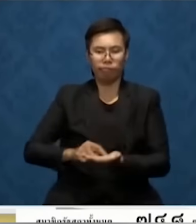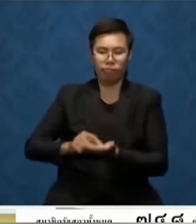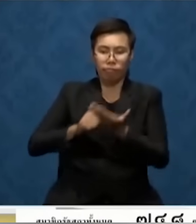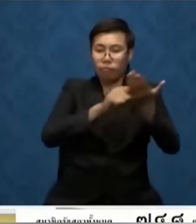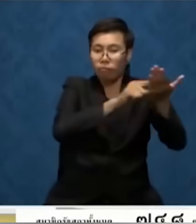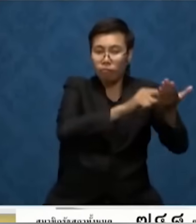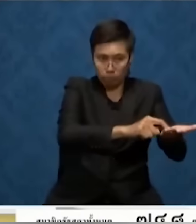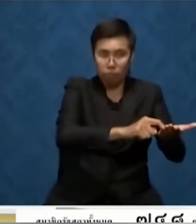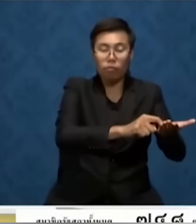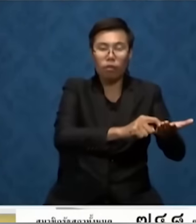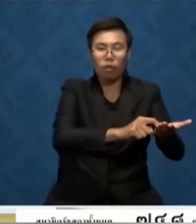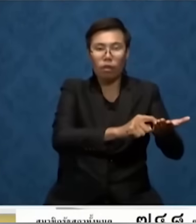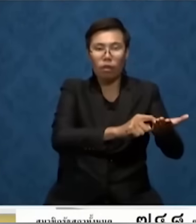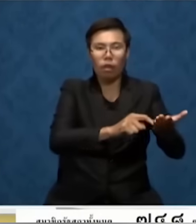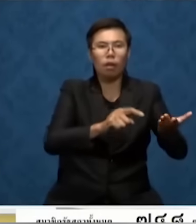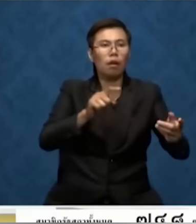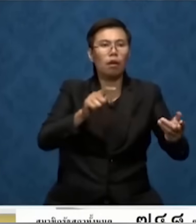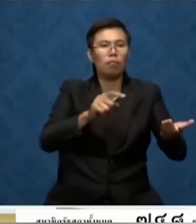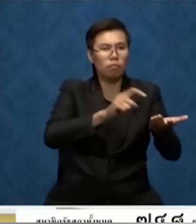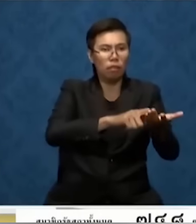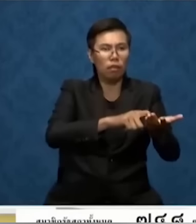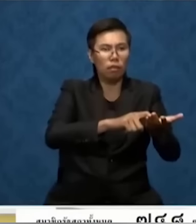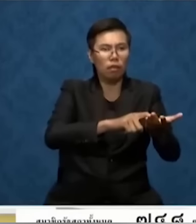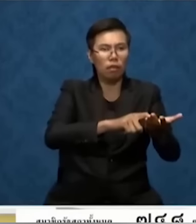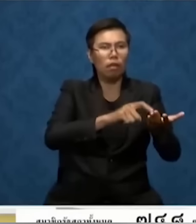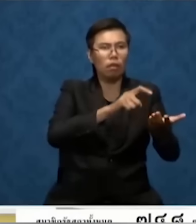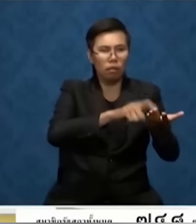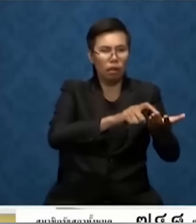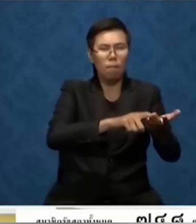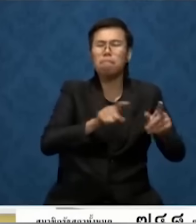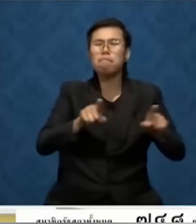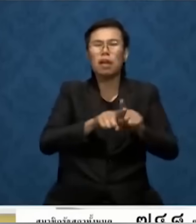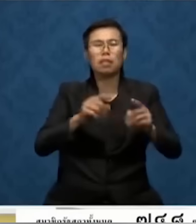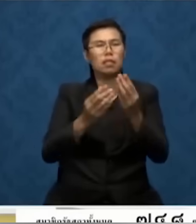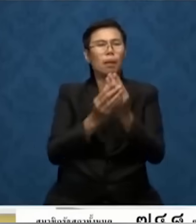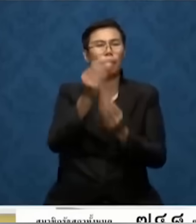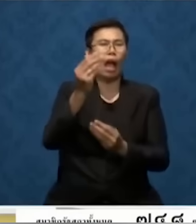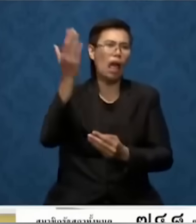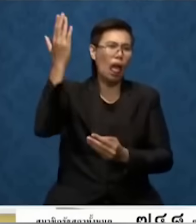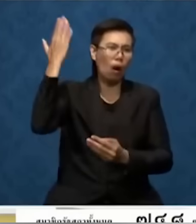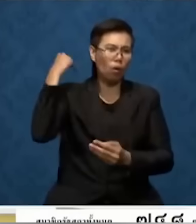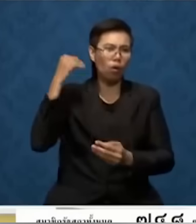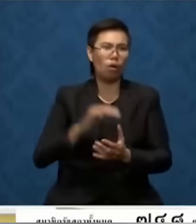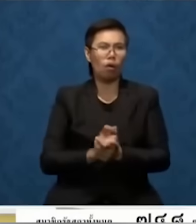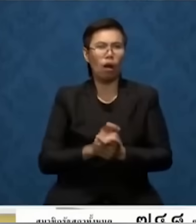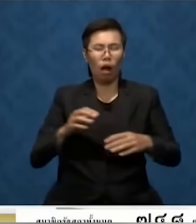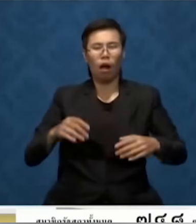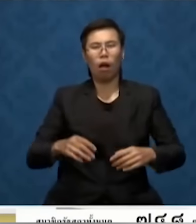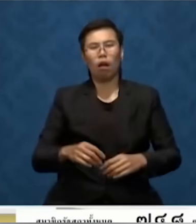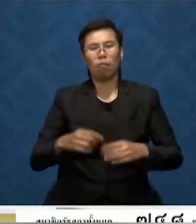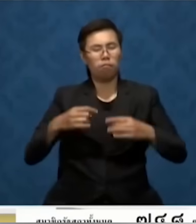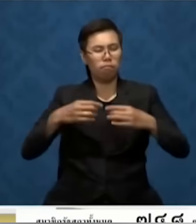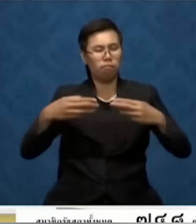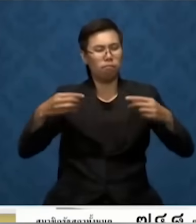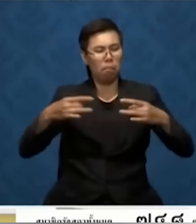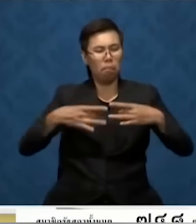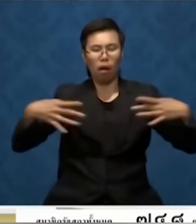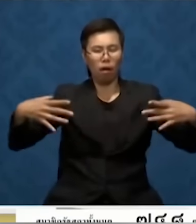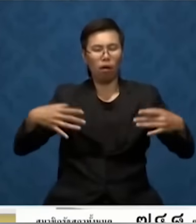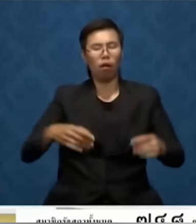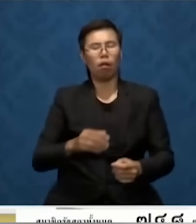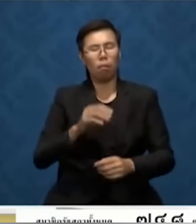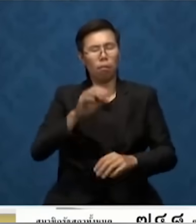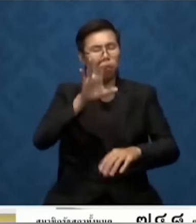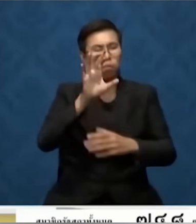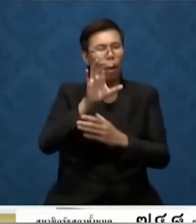ป็นยัตติซึ่งซ้ำกับยัตติในสัปดาห์ที่แล้วซึ่งขัดต่อข้อบังคับข้อที่41ที่ผมได้นำเรียนท่านประธ